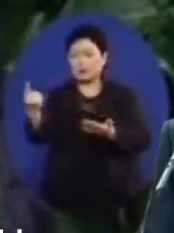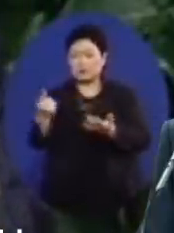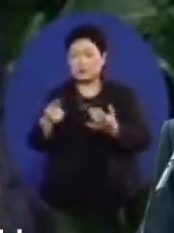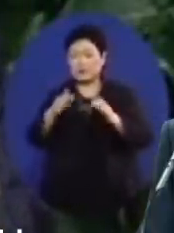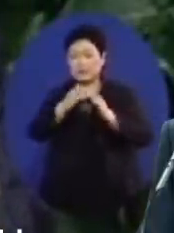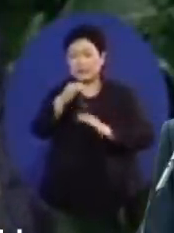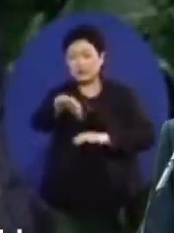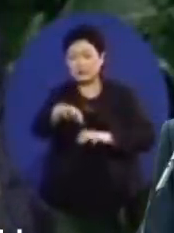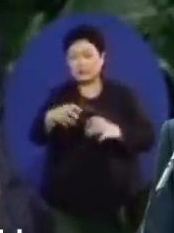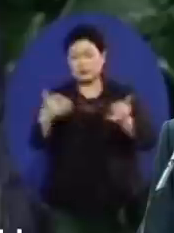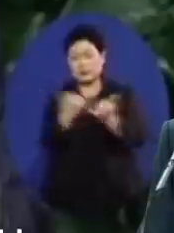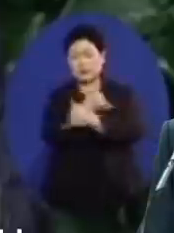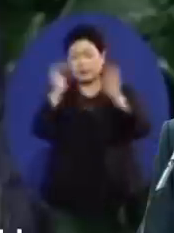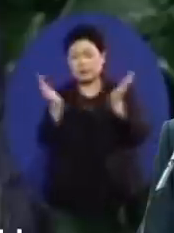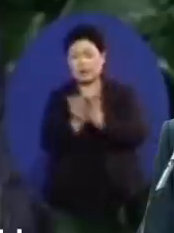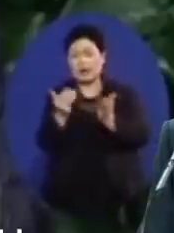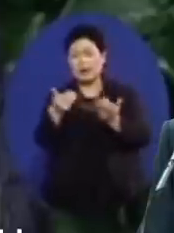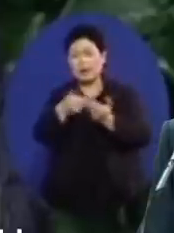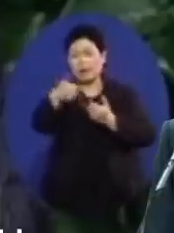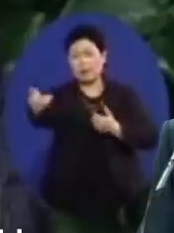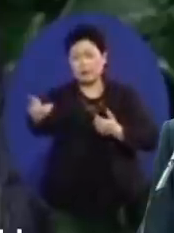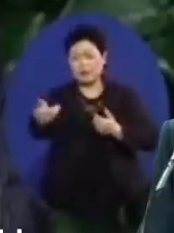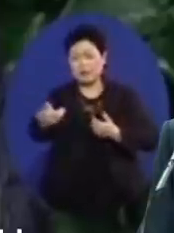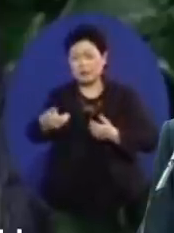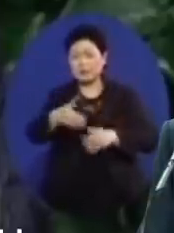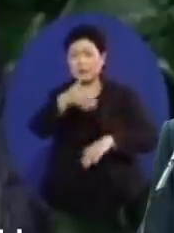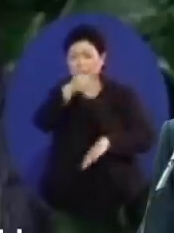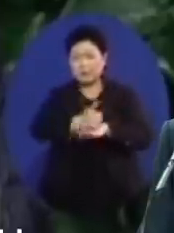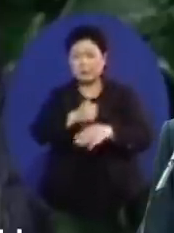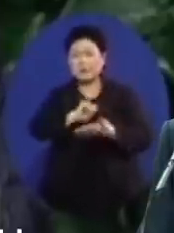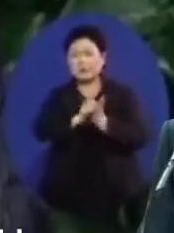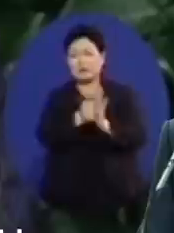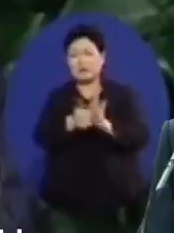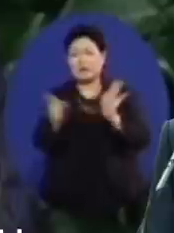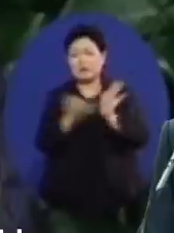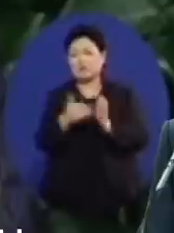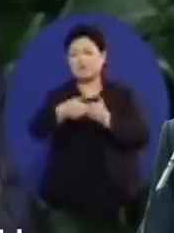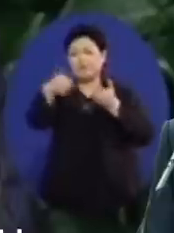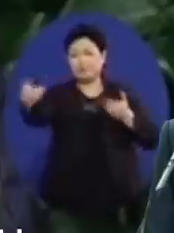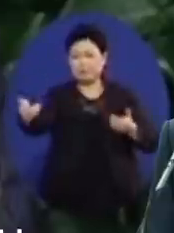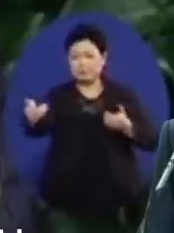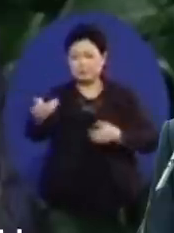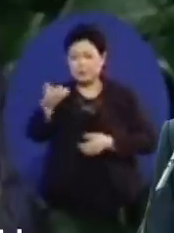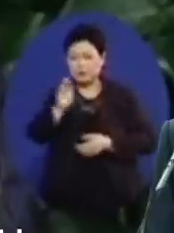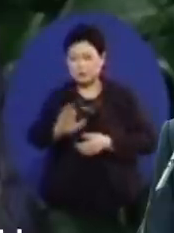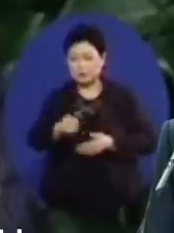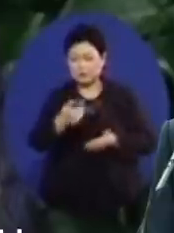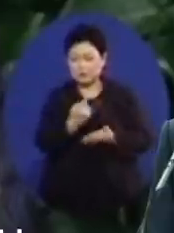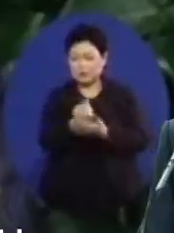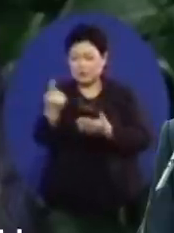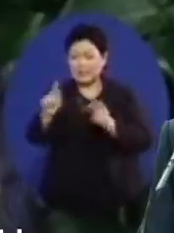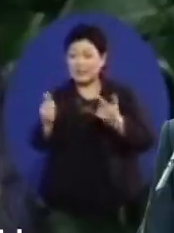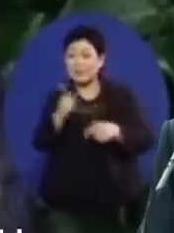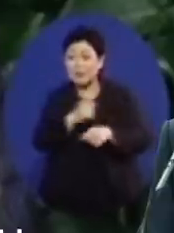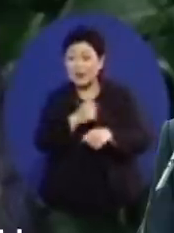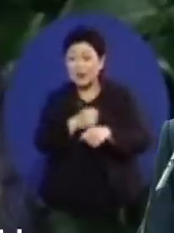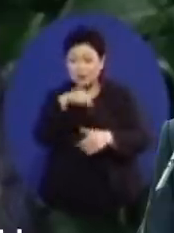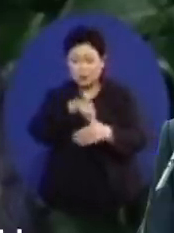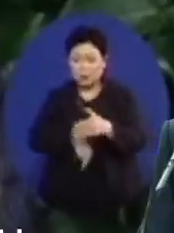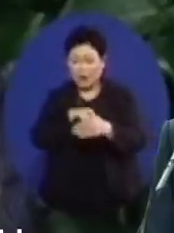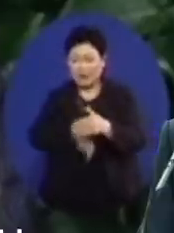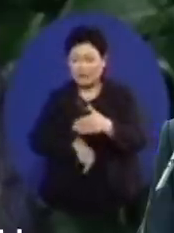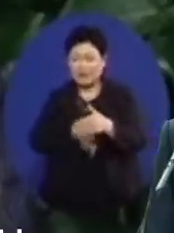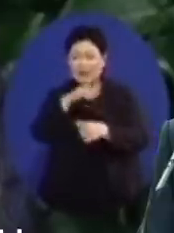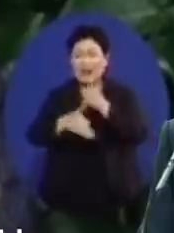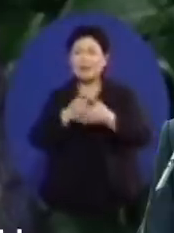심지어는 자녀까지 떠나는 그래도 안 떠나는 것은 내 속에 있는 하나님에